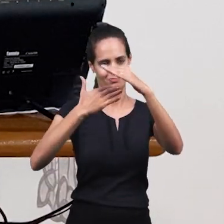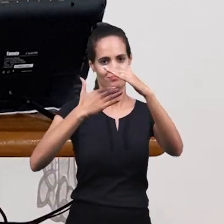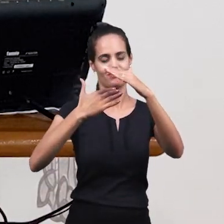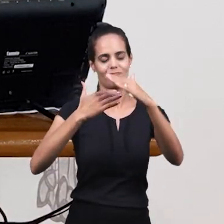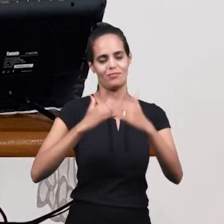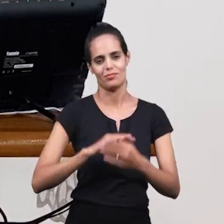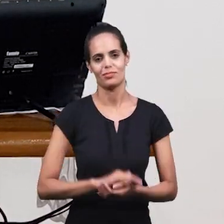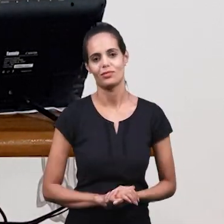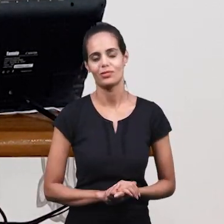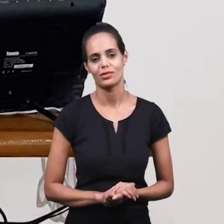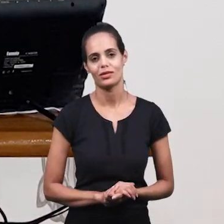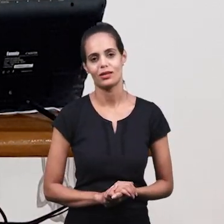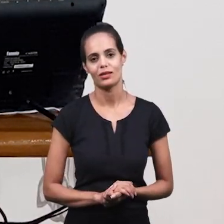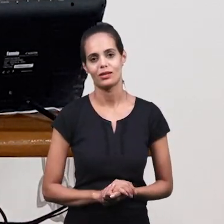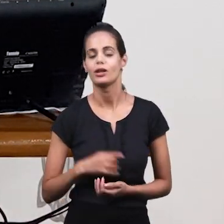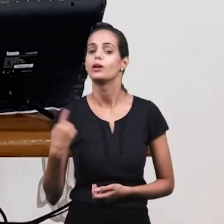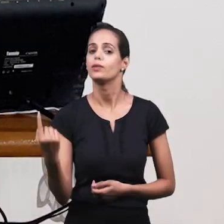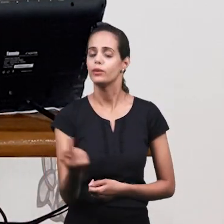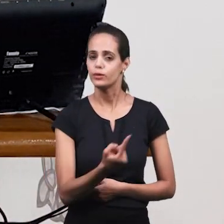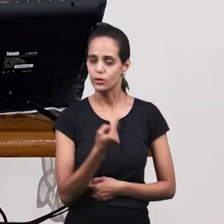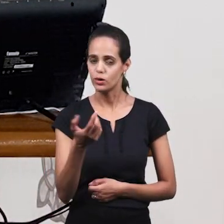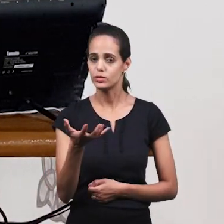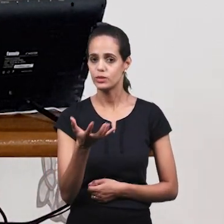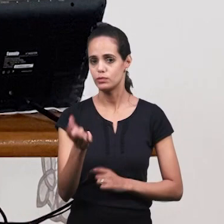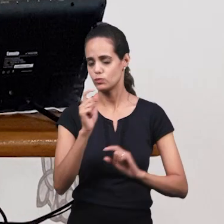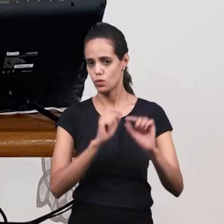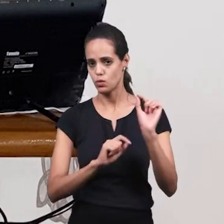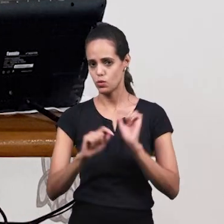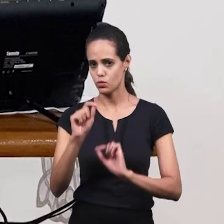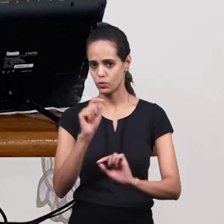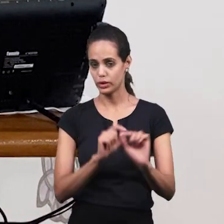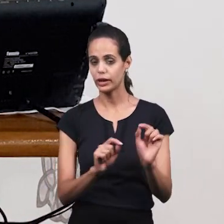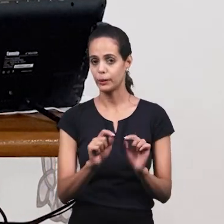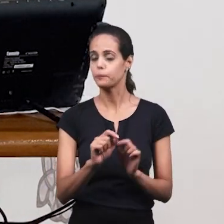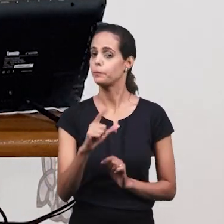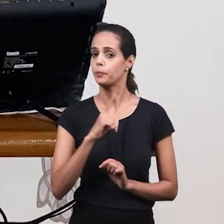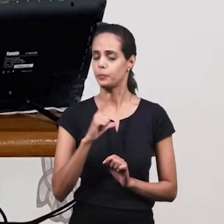une thématique d'une année précédente. C'est